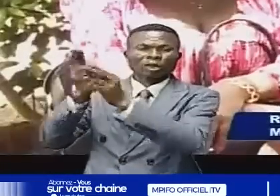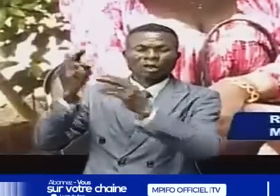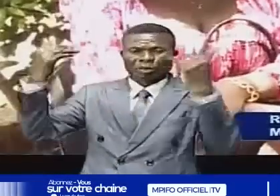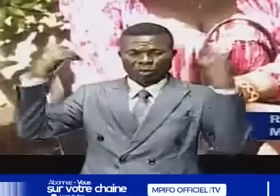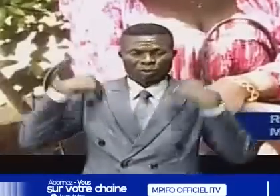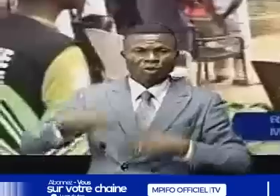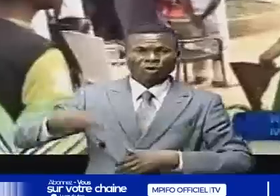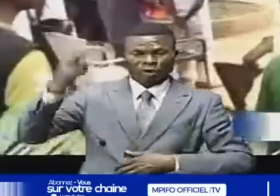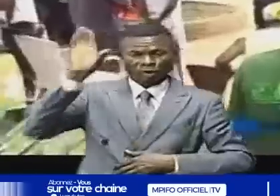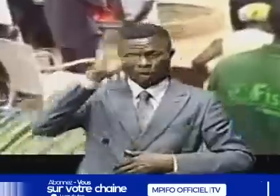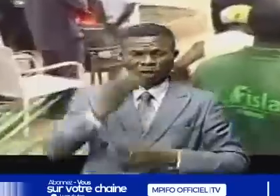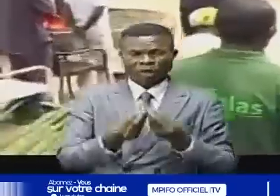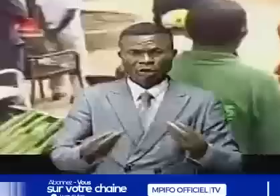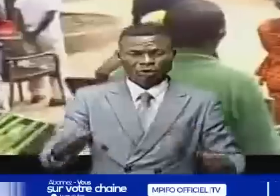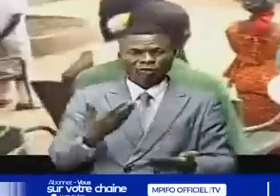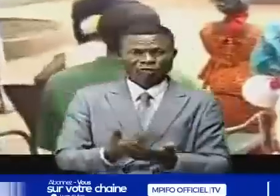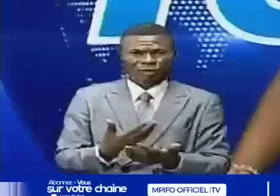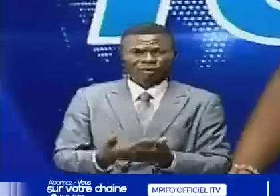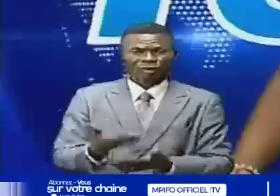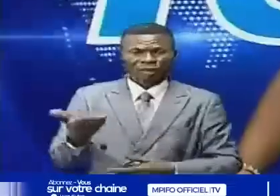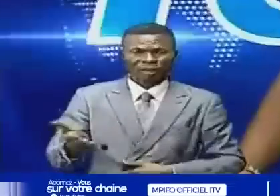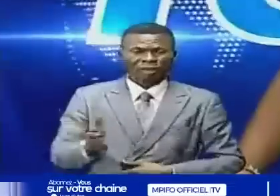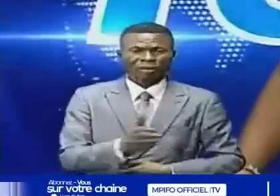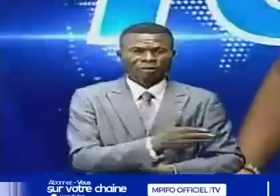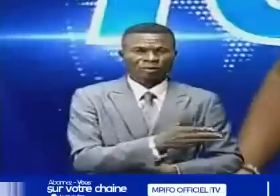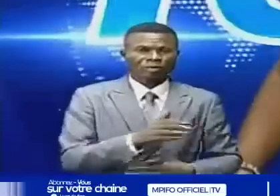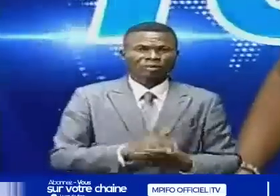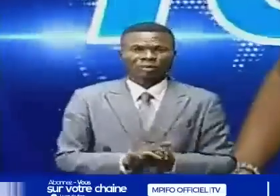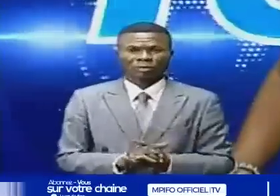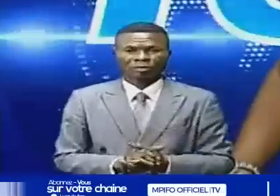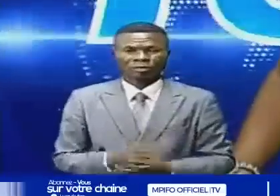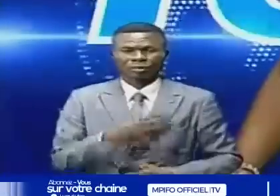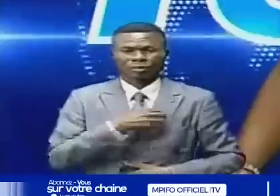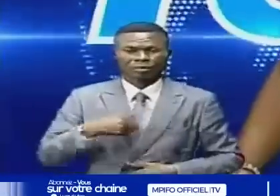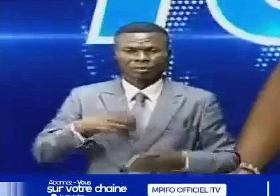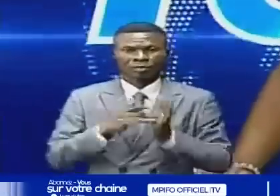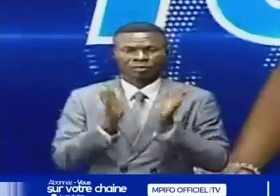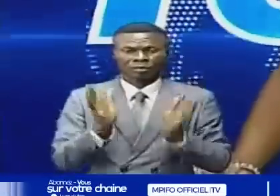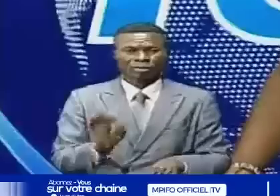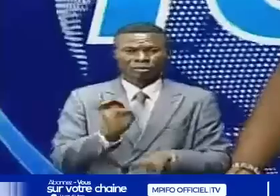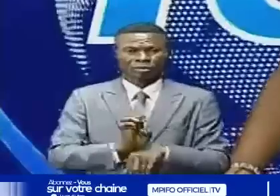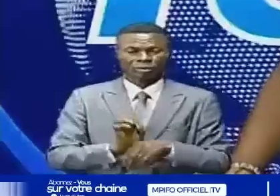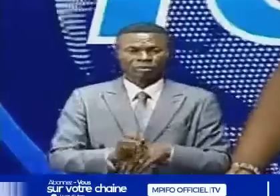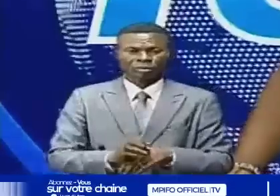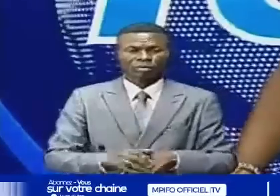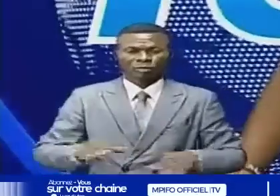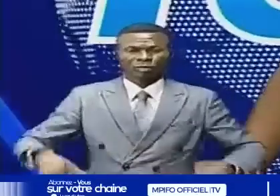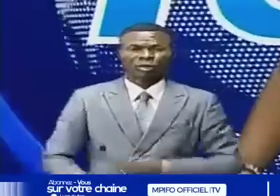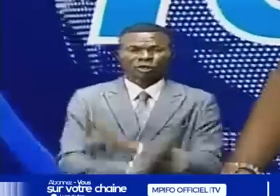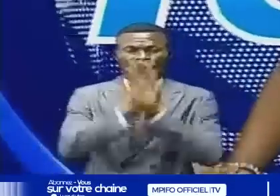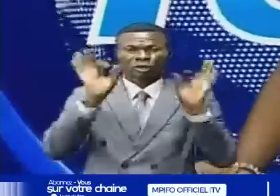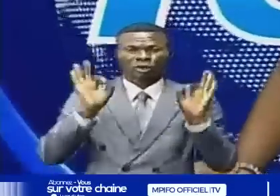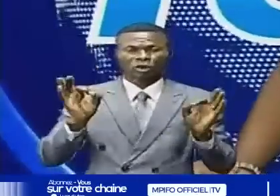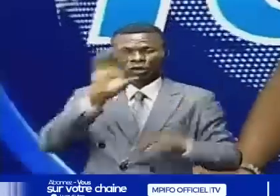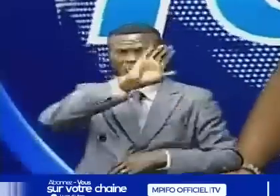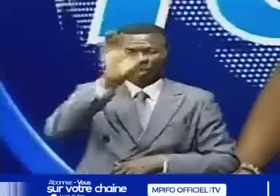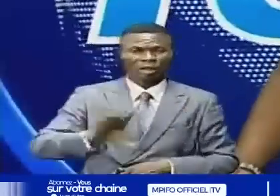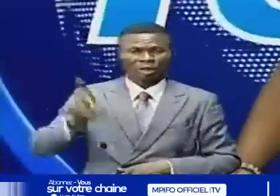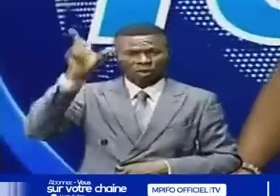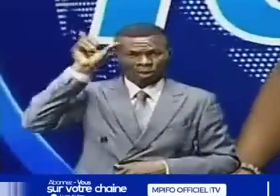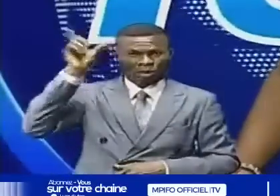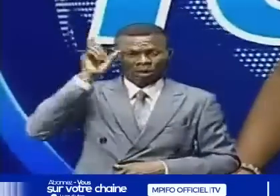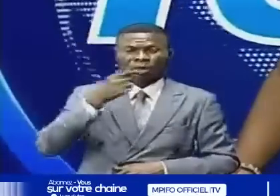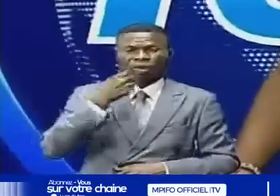droits pour une solution adéquate. Les femmes chrétiennes de l'église Nouvelle Jérusalem dans la commune de Lingwala ont